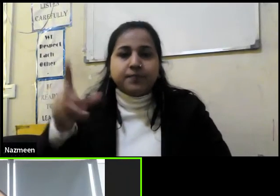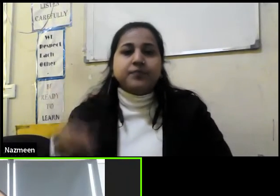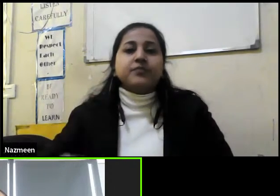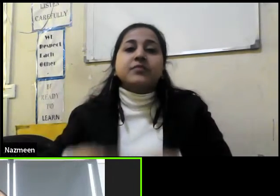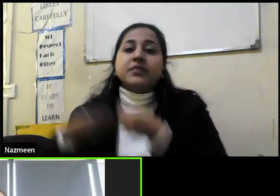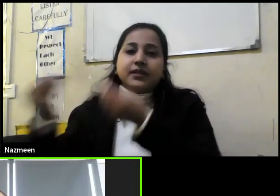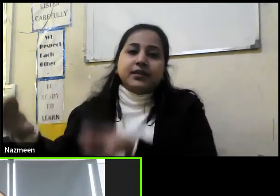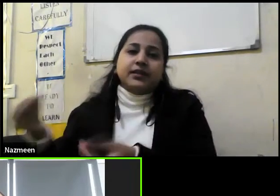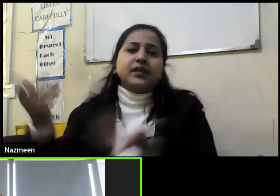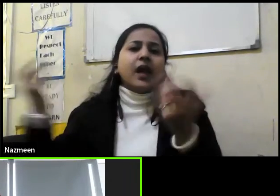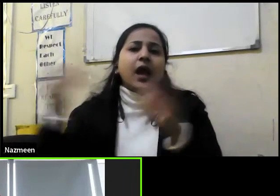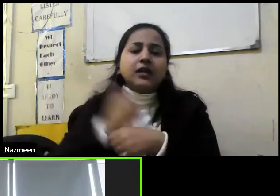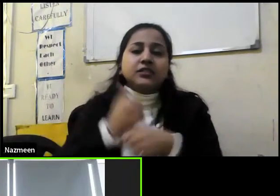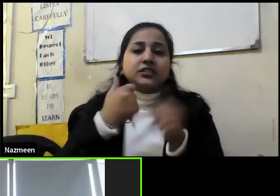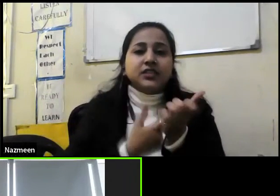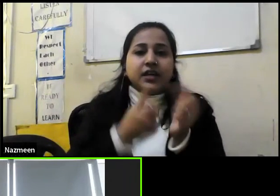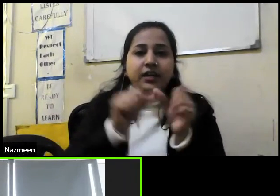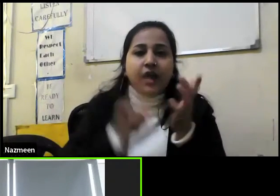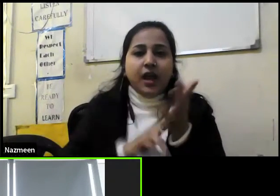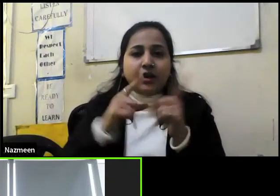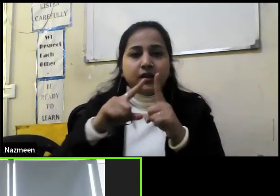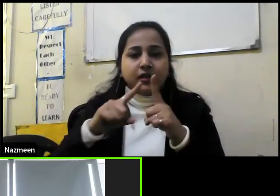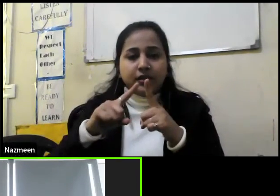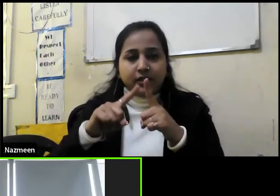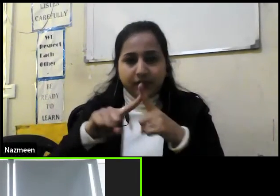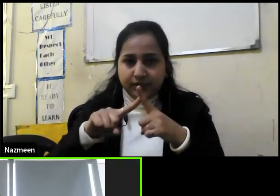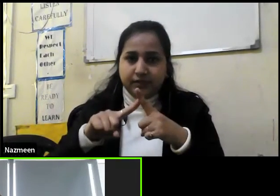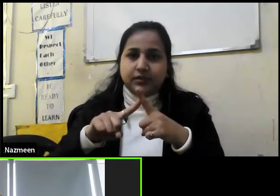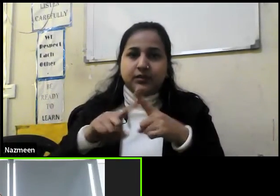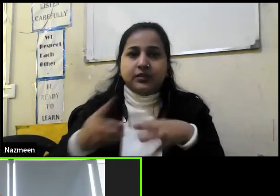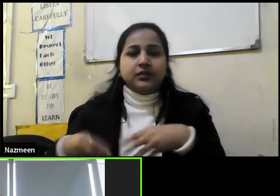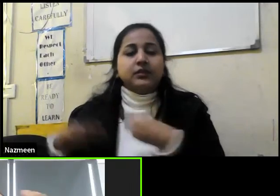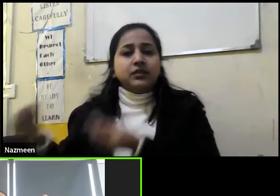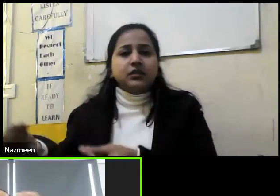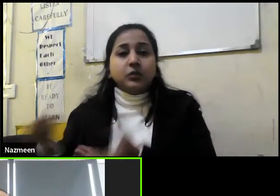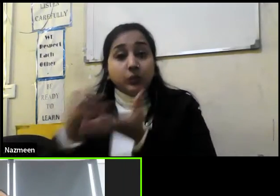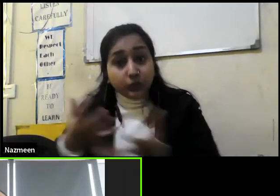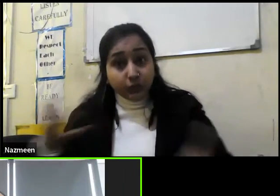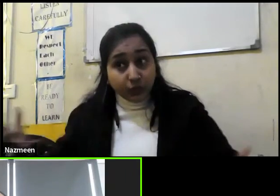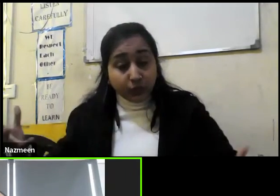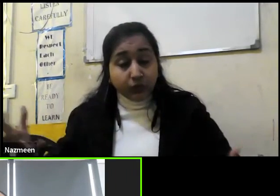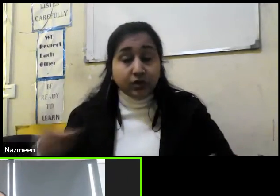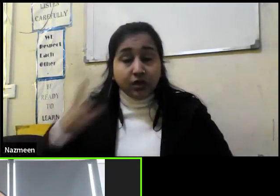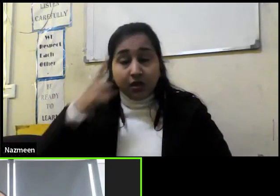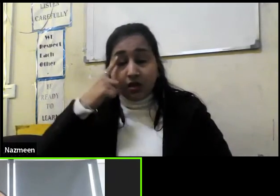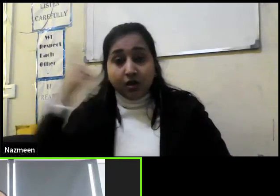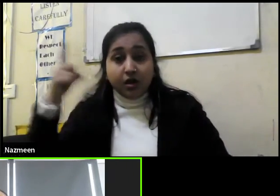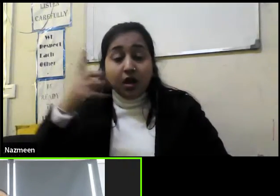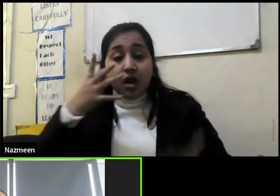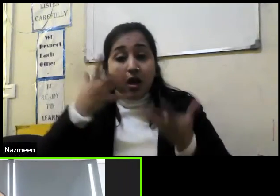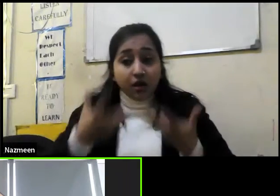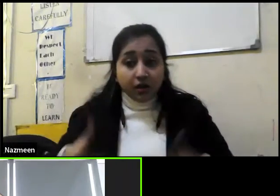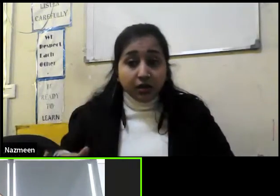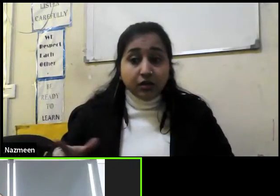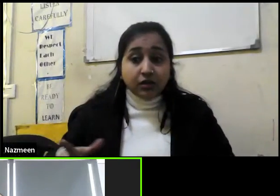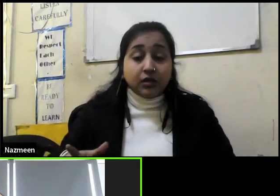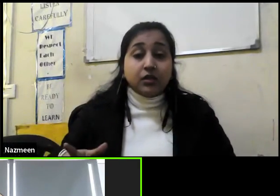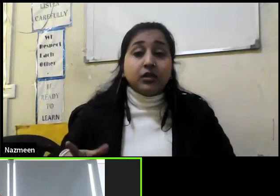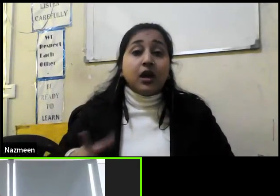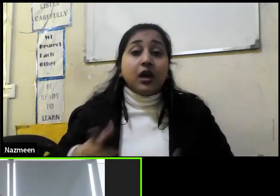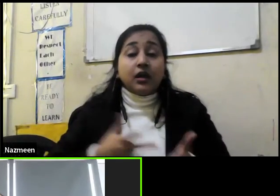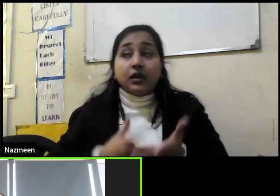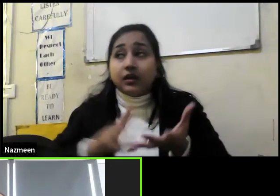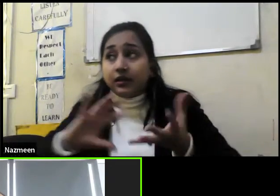हैं. और उसके लिए जो भी इक्विपमेंट की जरूरत है, आइडिया टू प्रोटोटाइप, और उसके लिए जो टेक्नीशियन की जरूरत